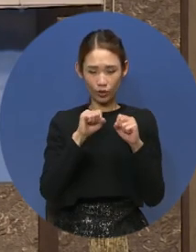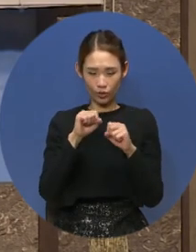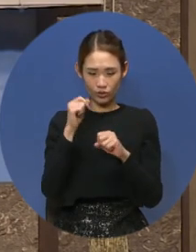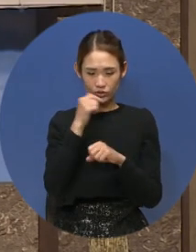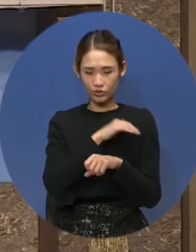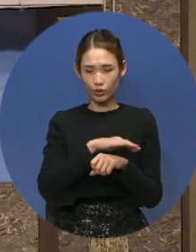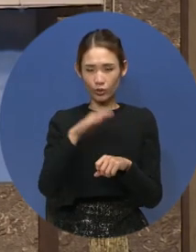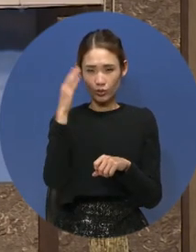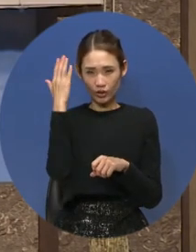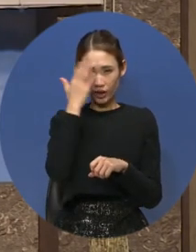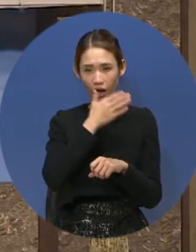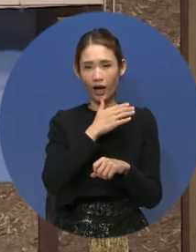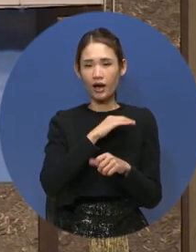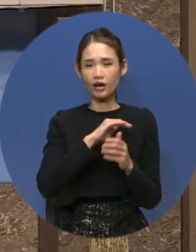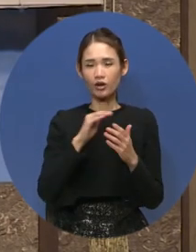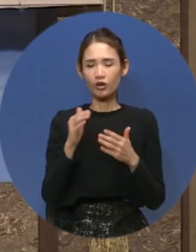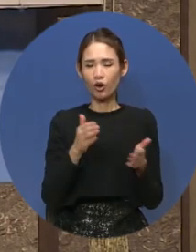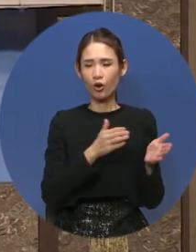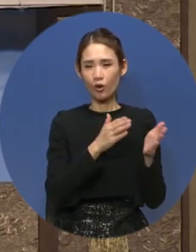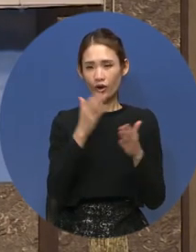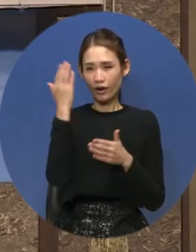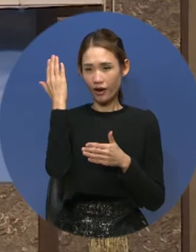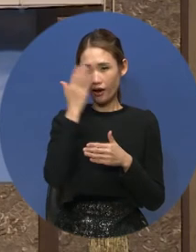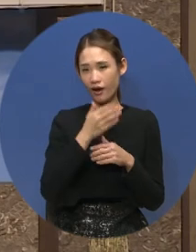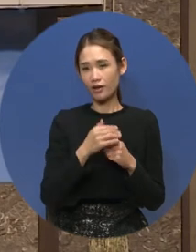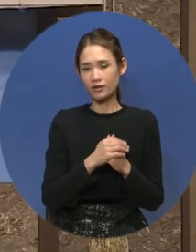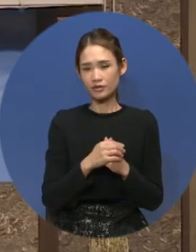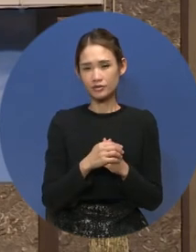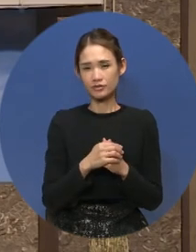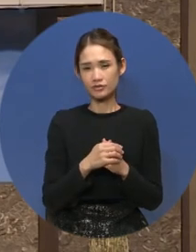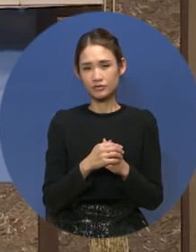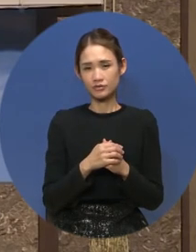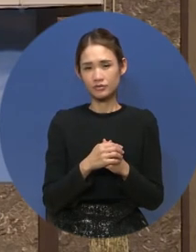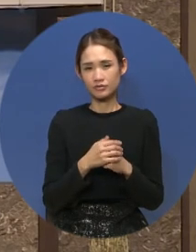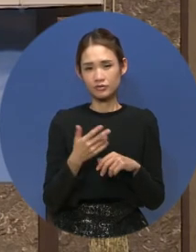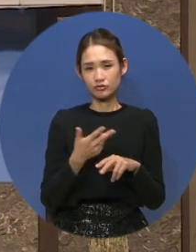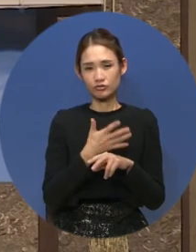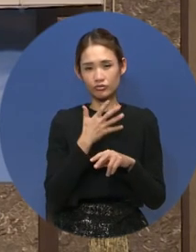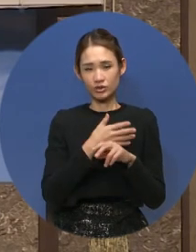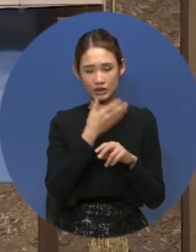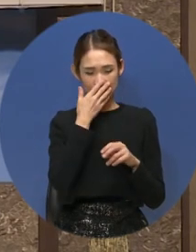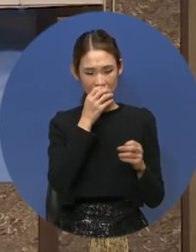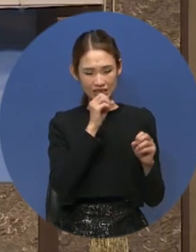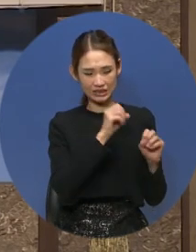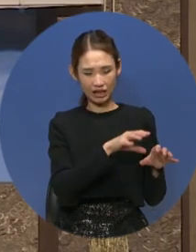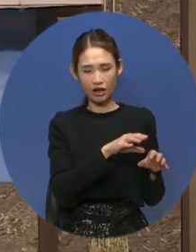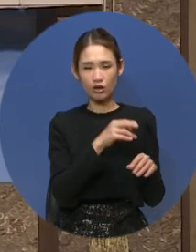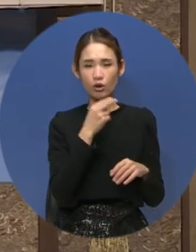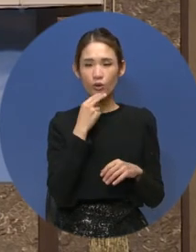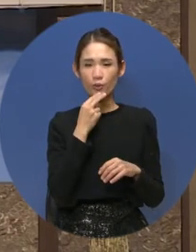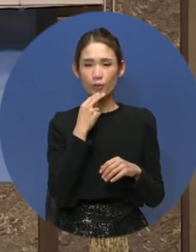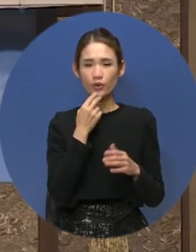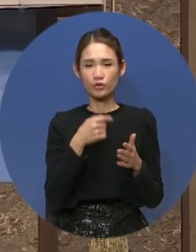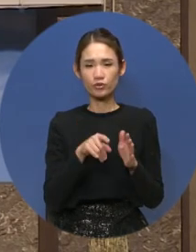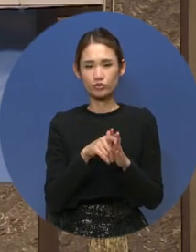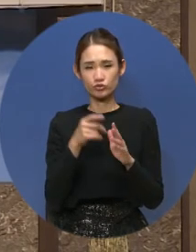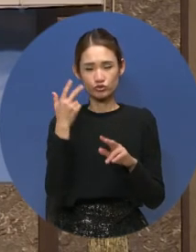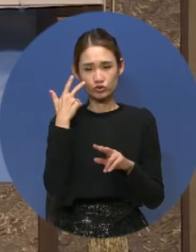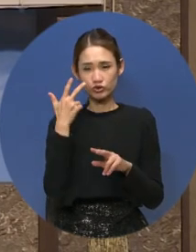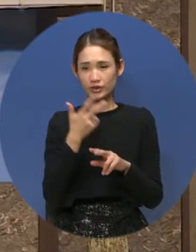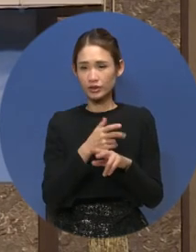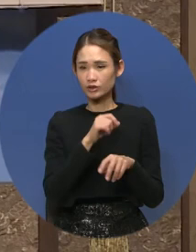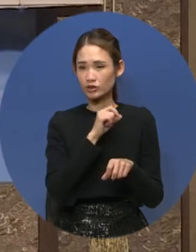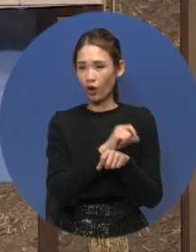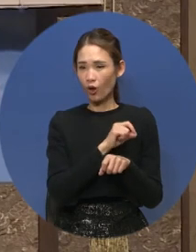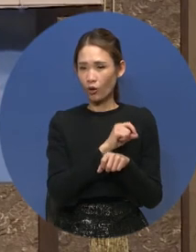청소가 너무 잘 돼서 거리가 깨끗해졌다. 그리고 네. 주말에도 쓰레기가 없도록 주말 그 청소